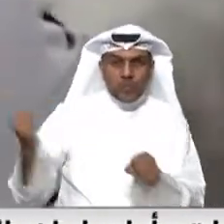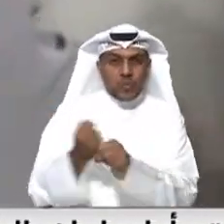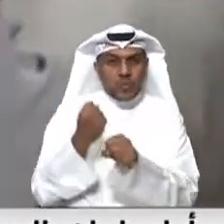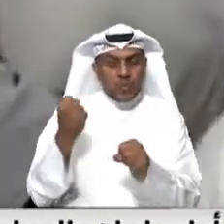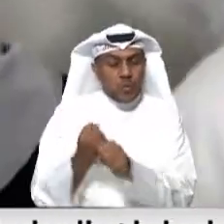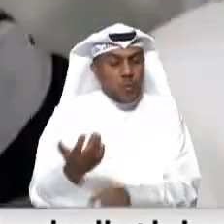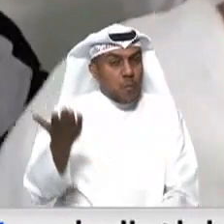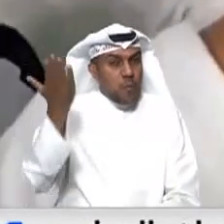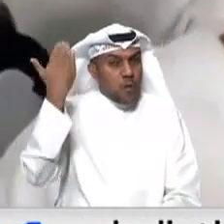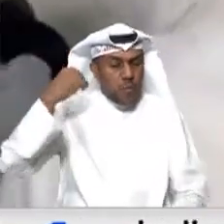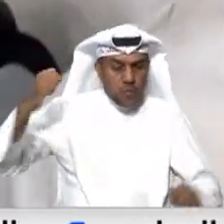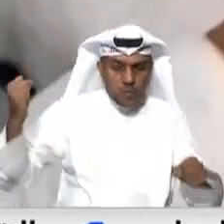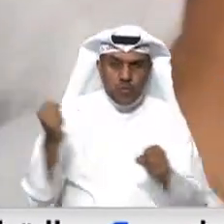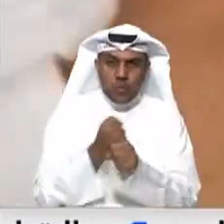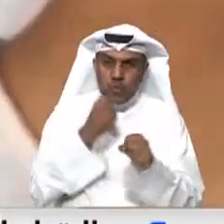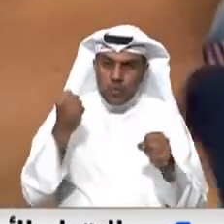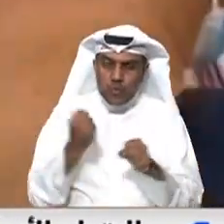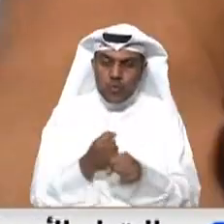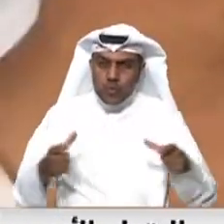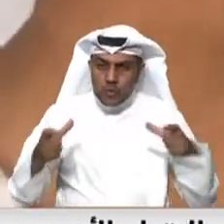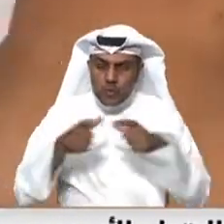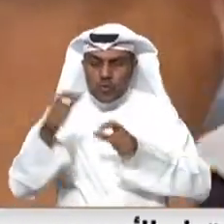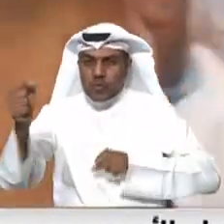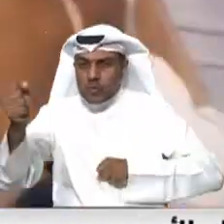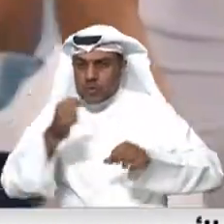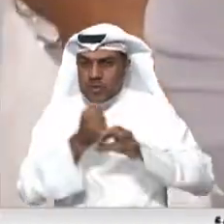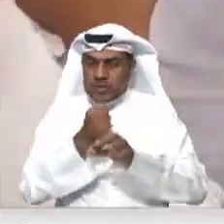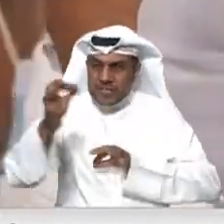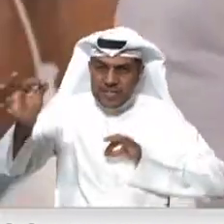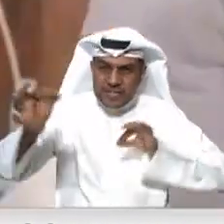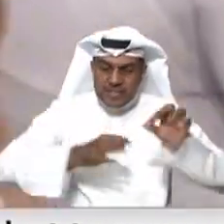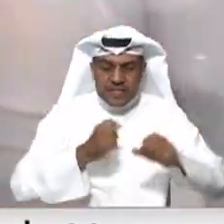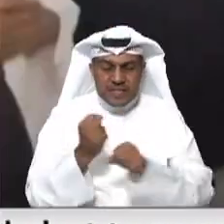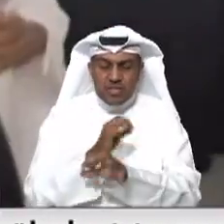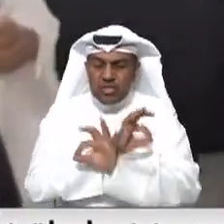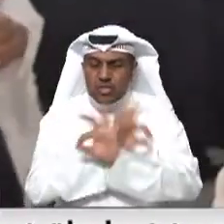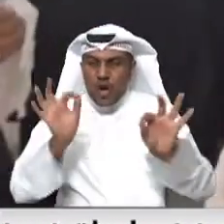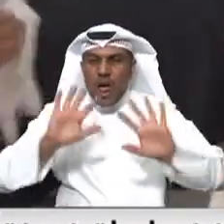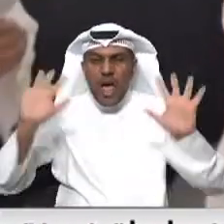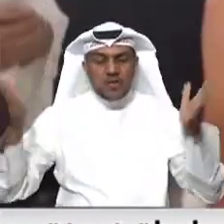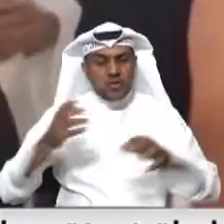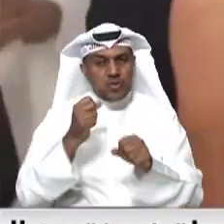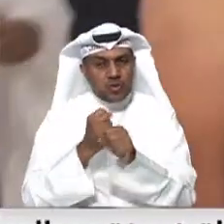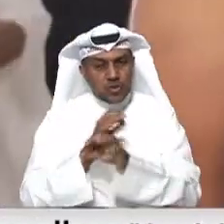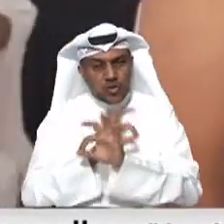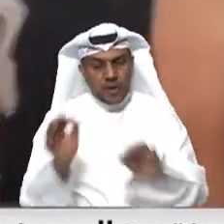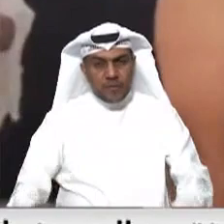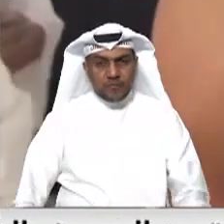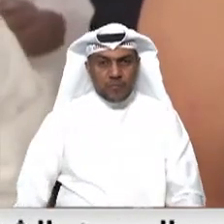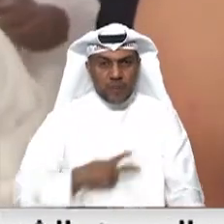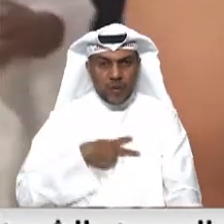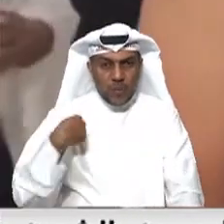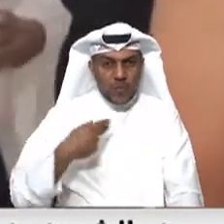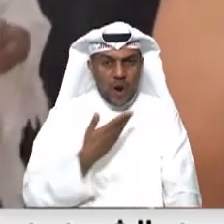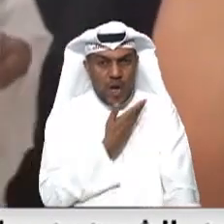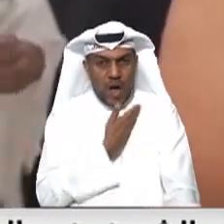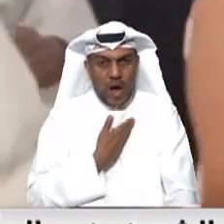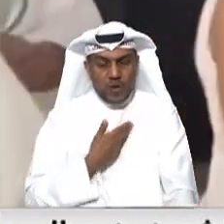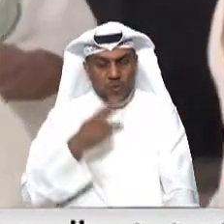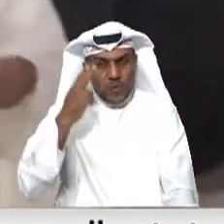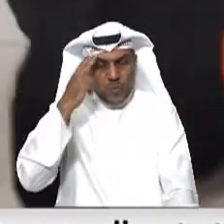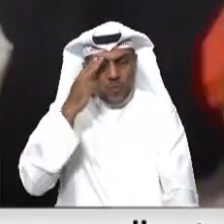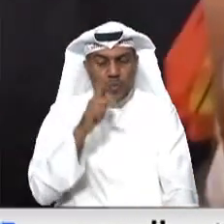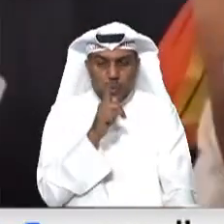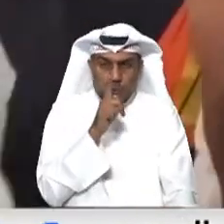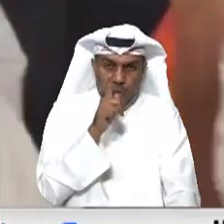والتميز في إدارة الحشود والاستعداد لأي طارئ، حيث كشفت وزارة الحج والعمرة